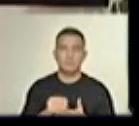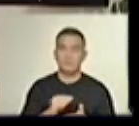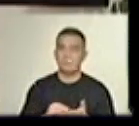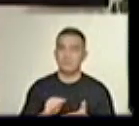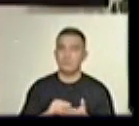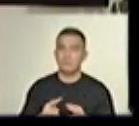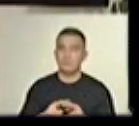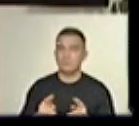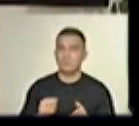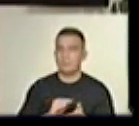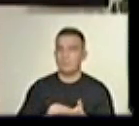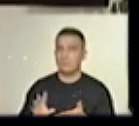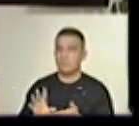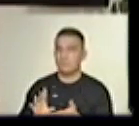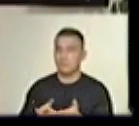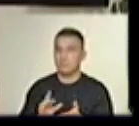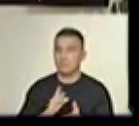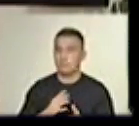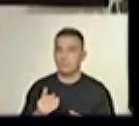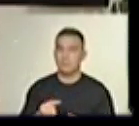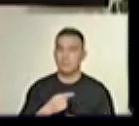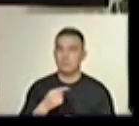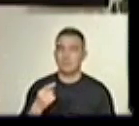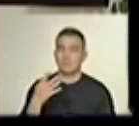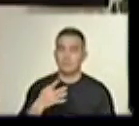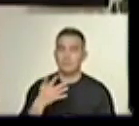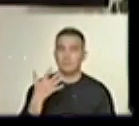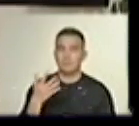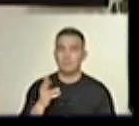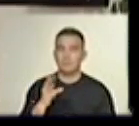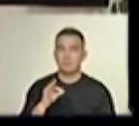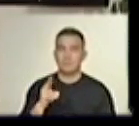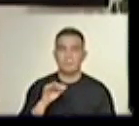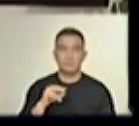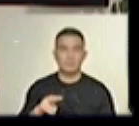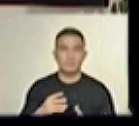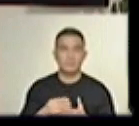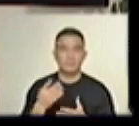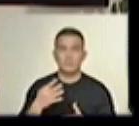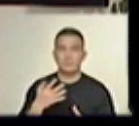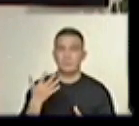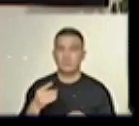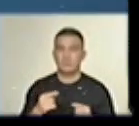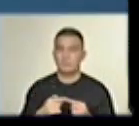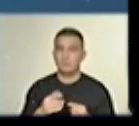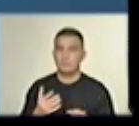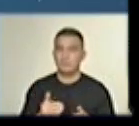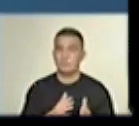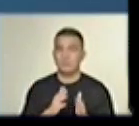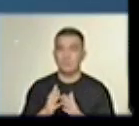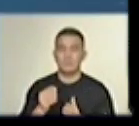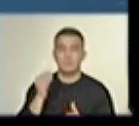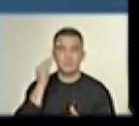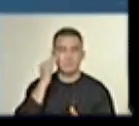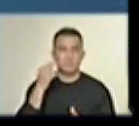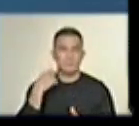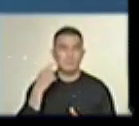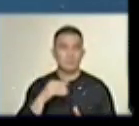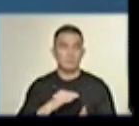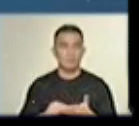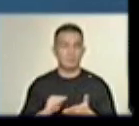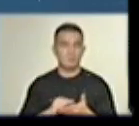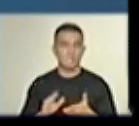oldik. Ayru minus 45 ning moduli 45 ga teng. Endi ifodani